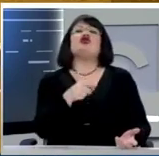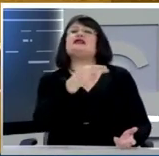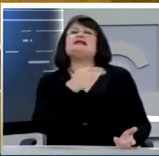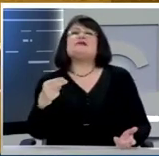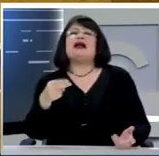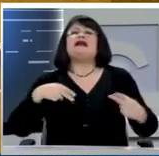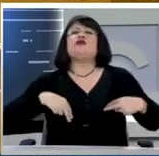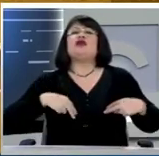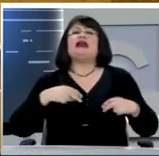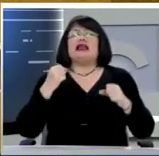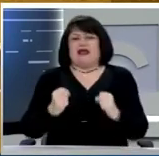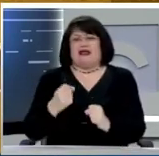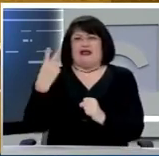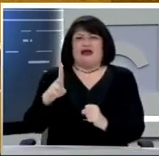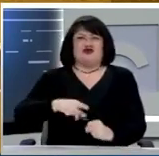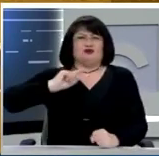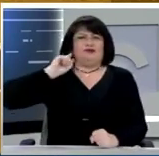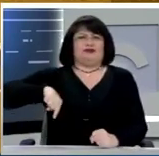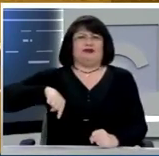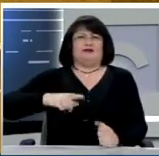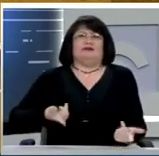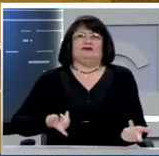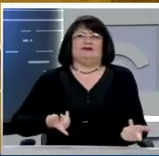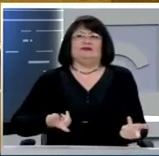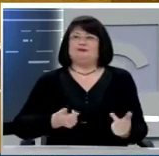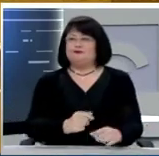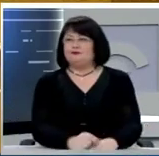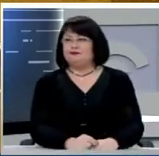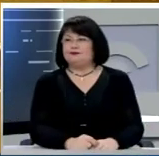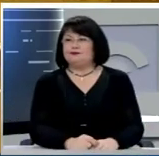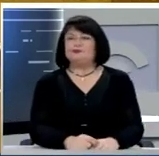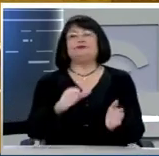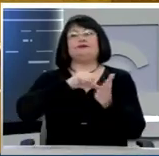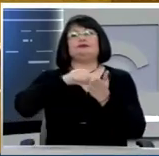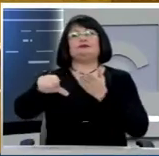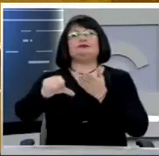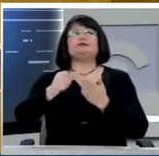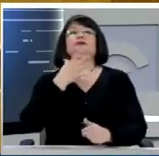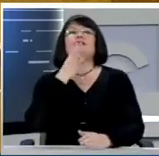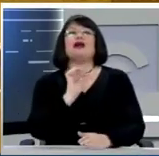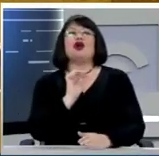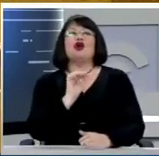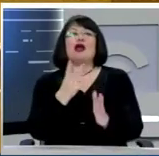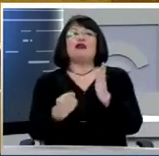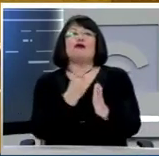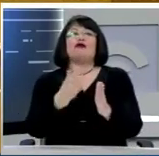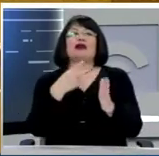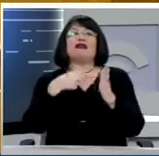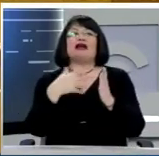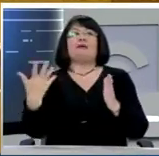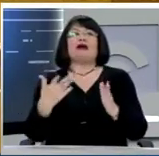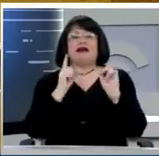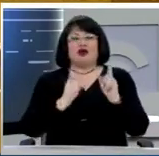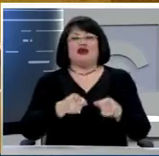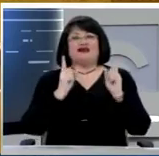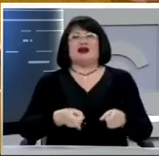απιστία. Απιστία είναι. Απλά έχει παραγραφεί γιατί γίνανε δύο εκλογές το 2015. Αρκετά, κύριε, θα